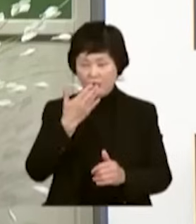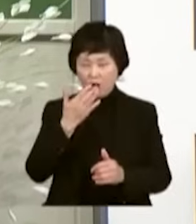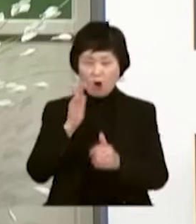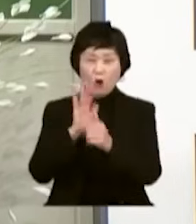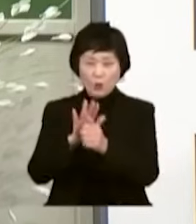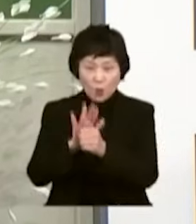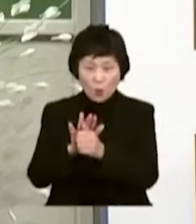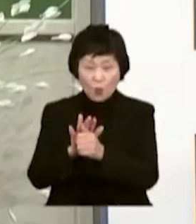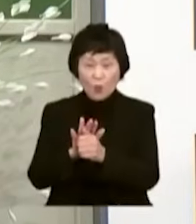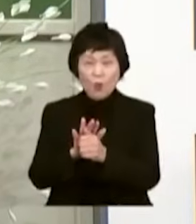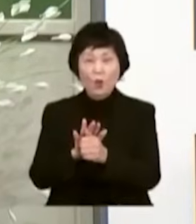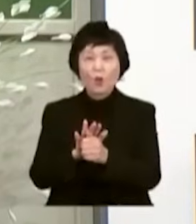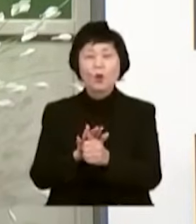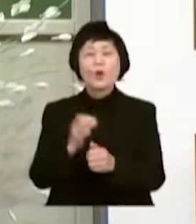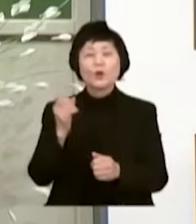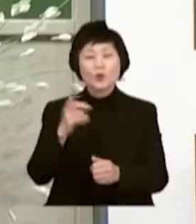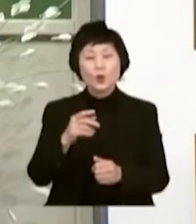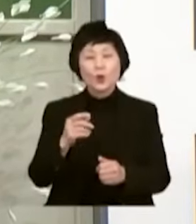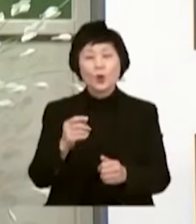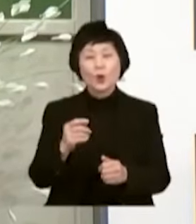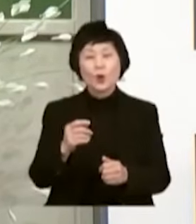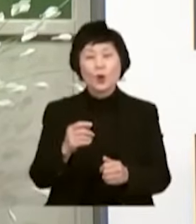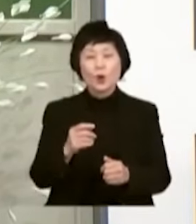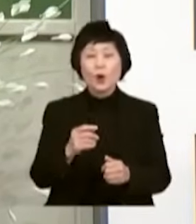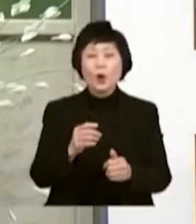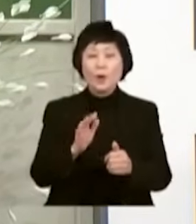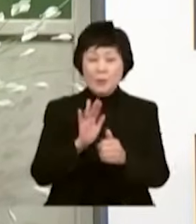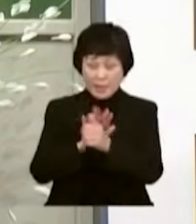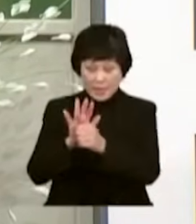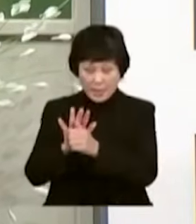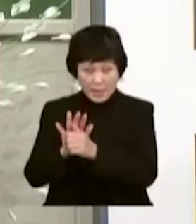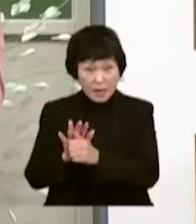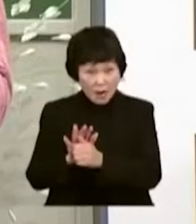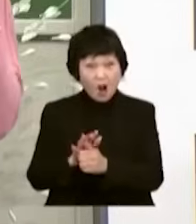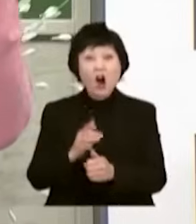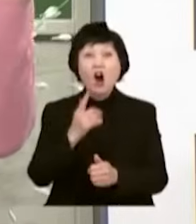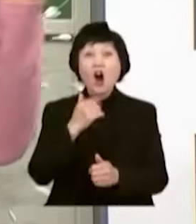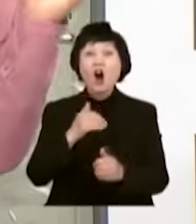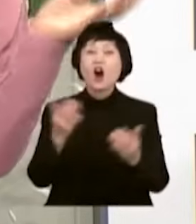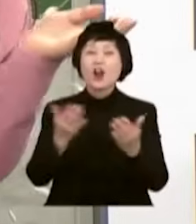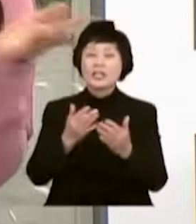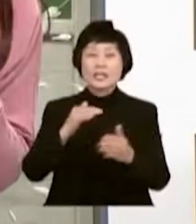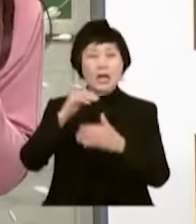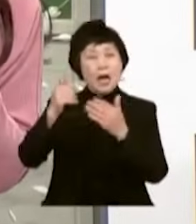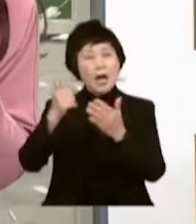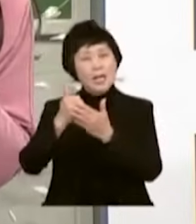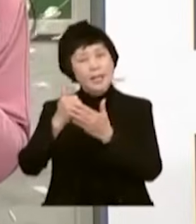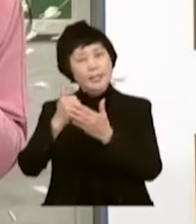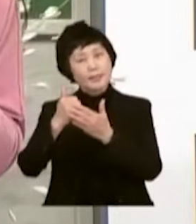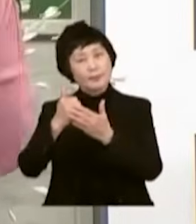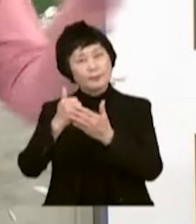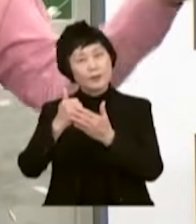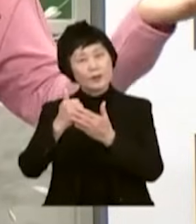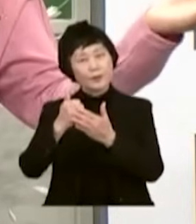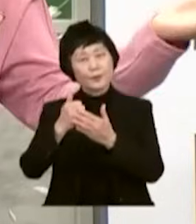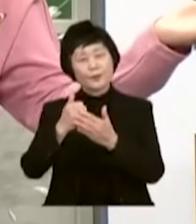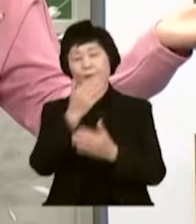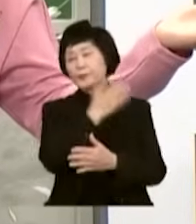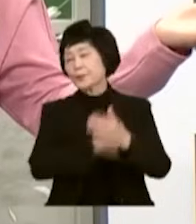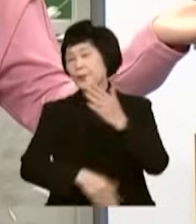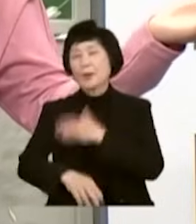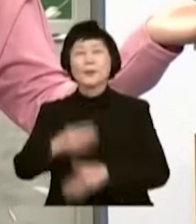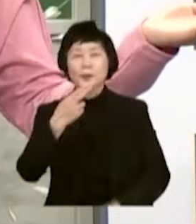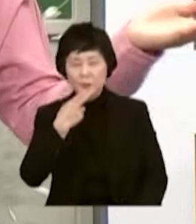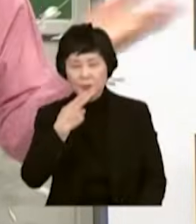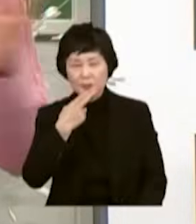어떻게 보면은 진짜 이 옆에서 조용구 씨가 하셨잖아요. 네. 그걸 하나님께서 절대 그냥 안 보시는 거예요. 그럼 그럼. 그치 맞죠.